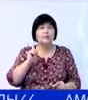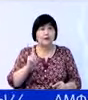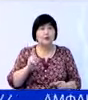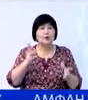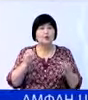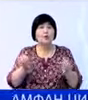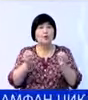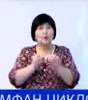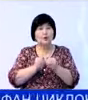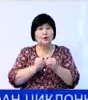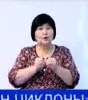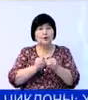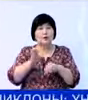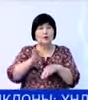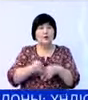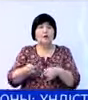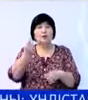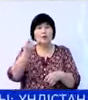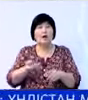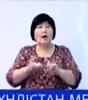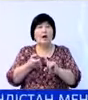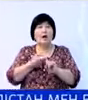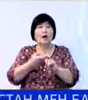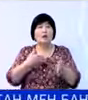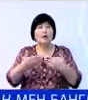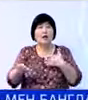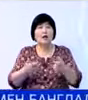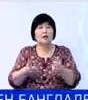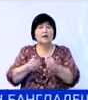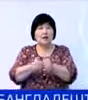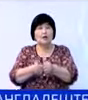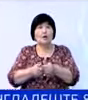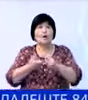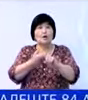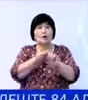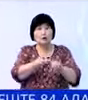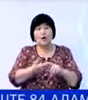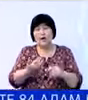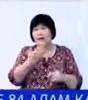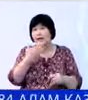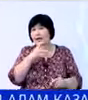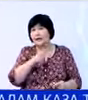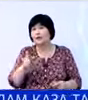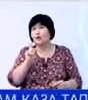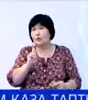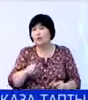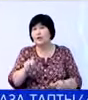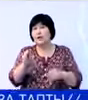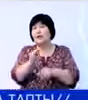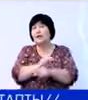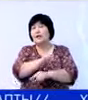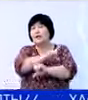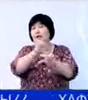10 жағдайдың тіркелуі және қарым-қатынас арқылы жұғуы және кейінгі кезде осы емханаға